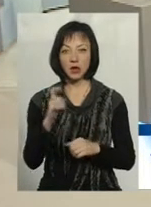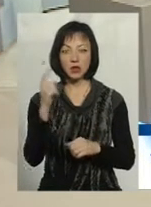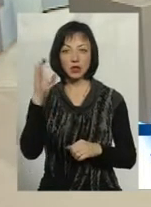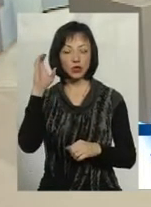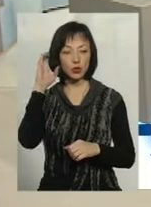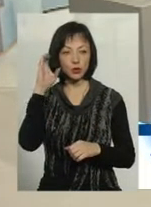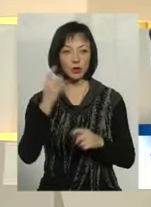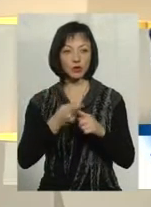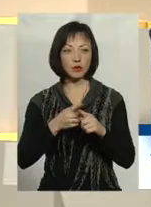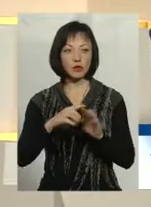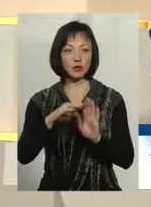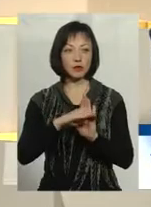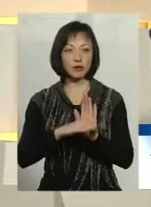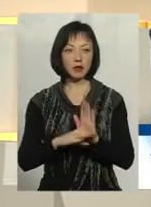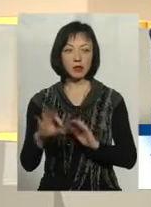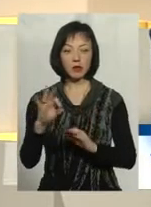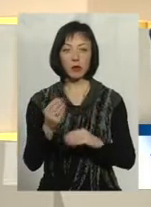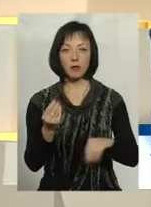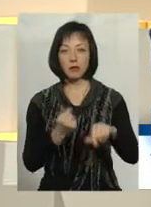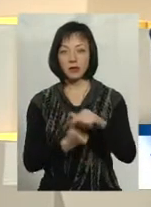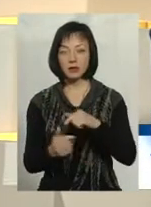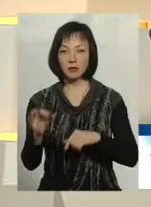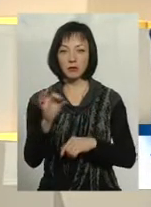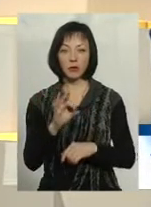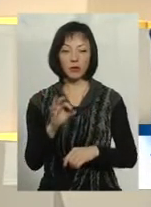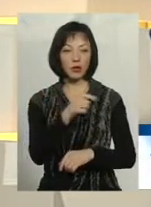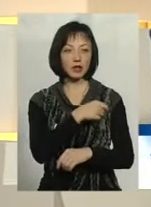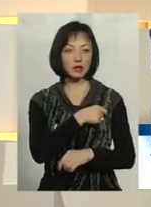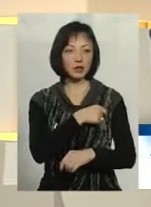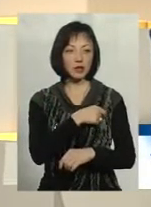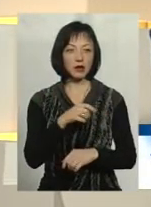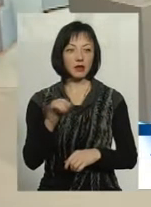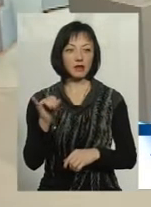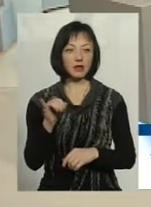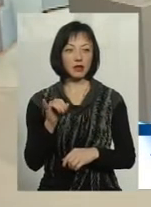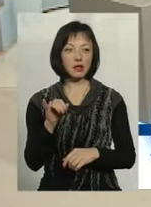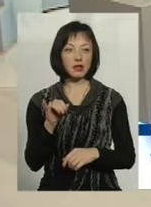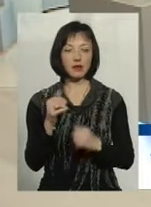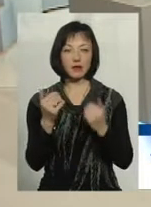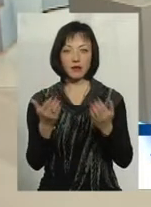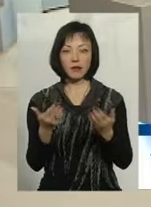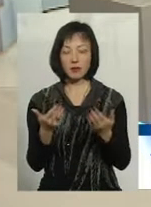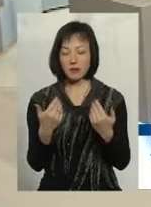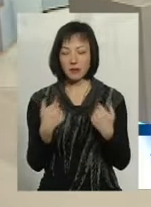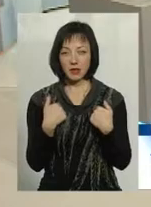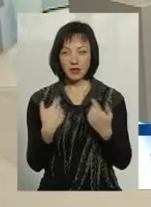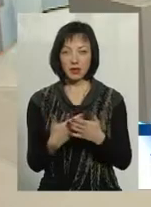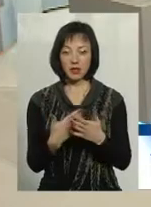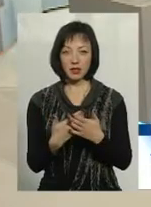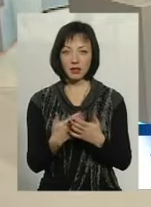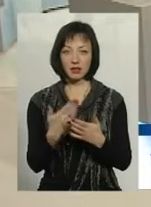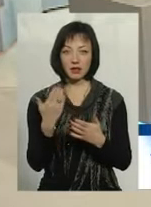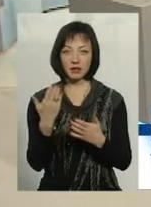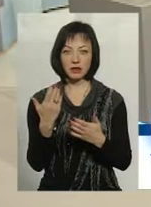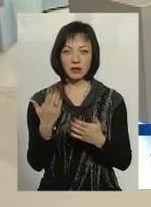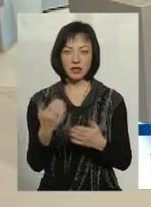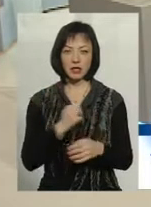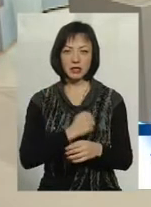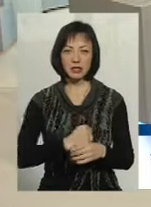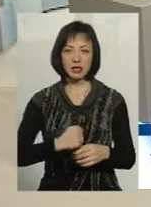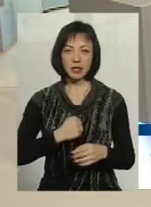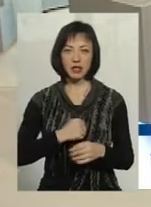зарплати людина приходить, сплачує туди. Була зарплата мінімальна 1500 гривень. А тепер за рахунок тих же ж людей треба підняти, наприклад, ту